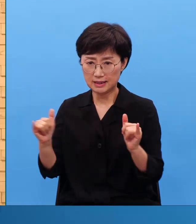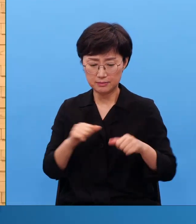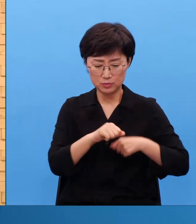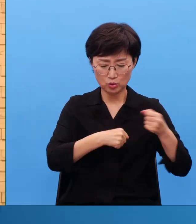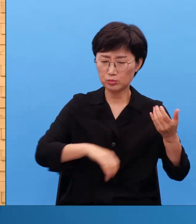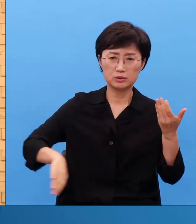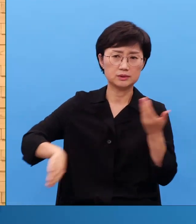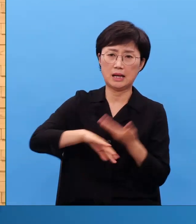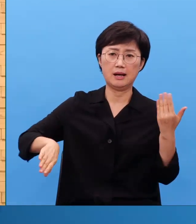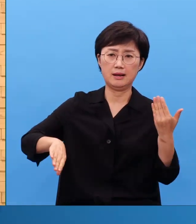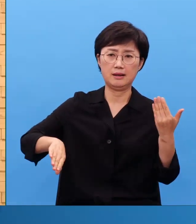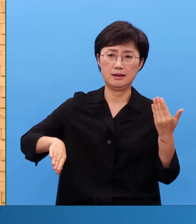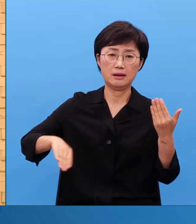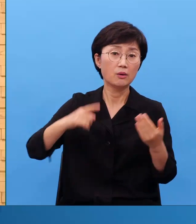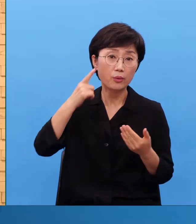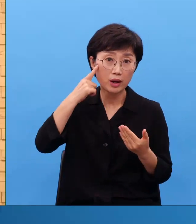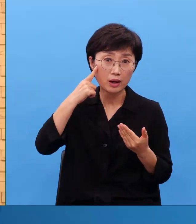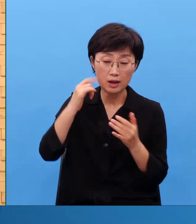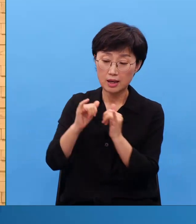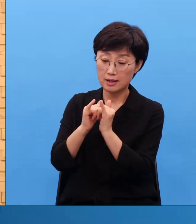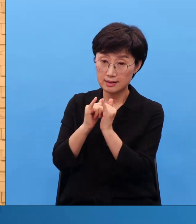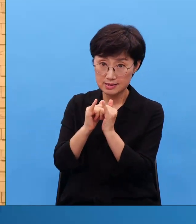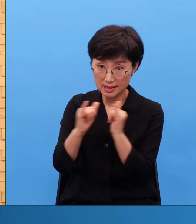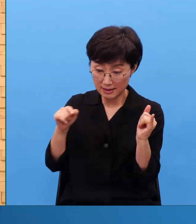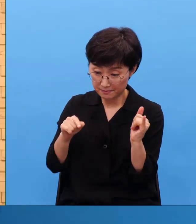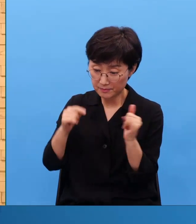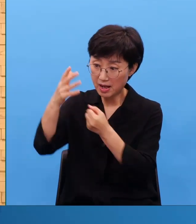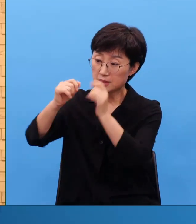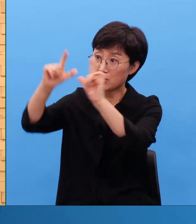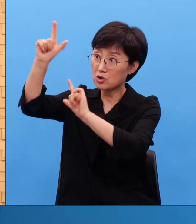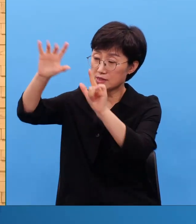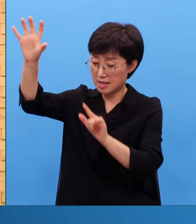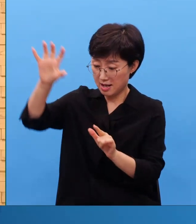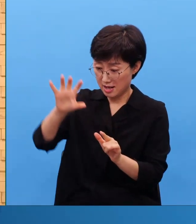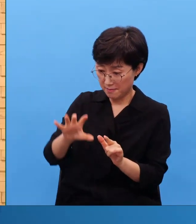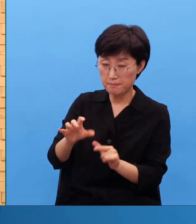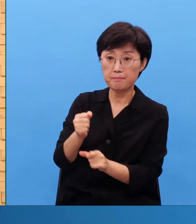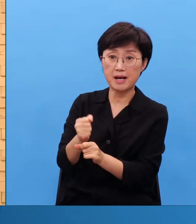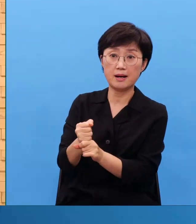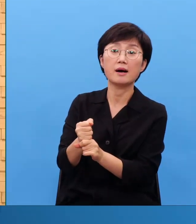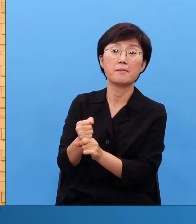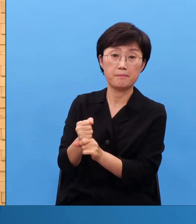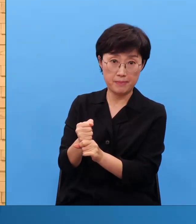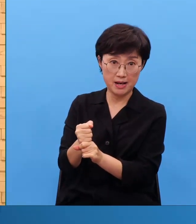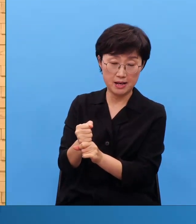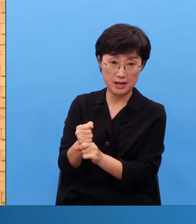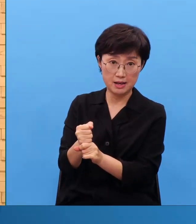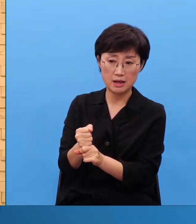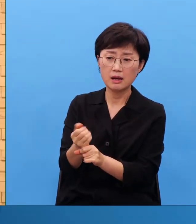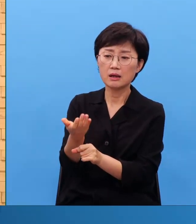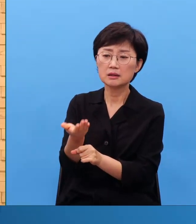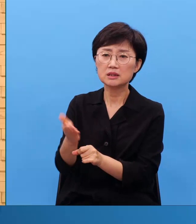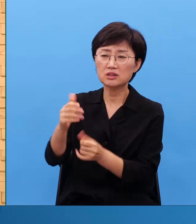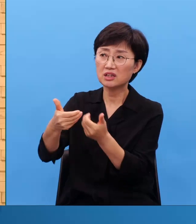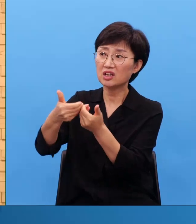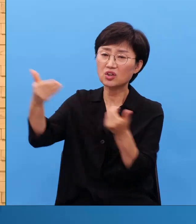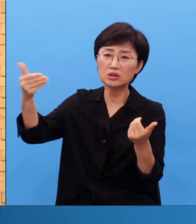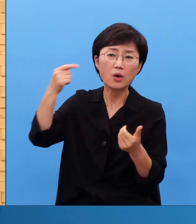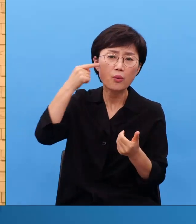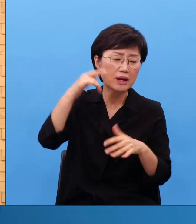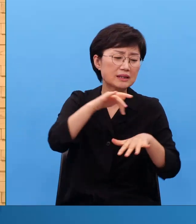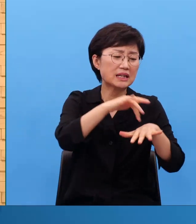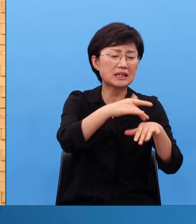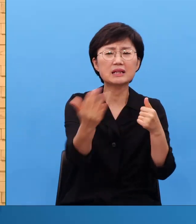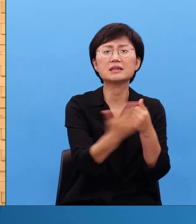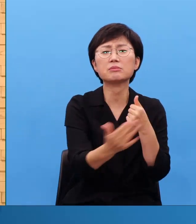than animals. 하나님의 형상을 입었다. They were made by the image of God. 그 형상은 사탄이 잃게 만들었다. And then Satan made us